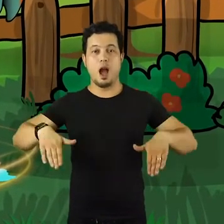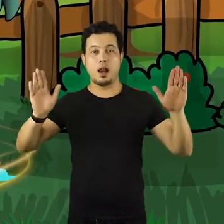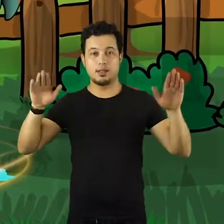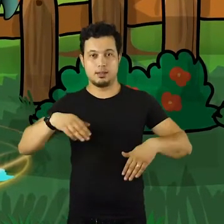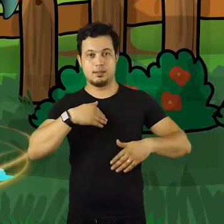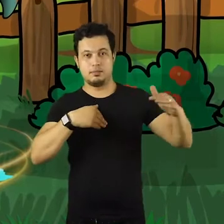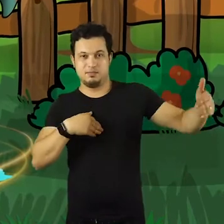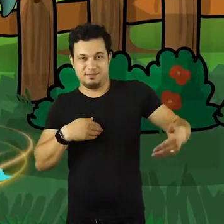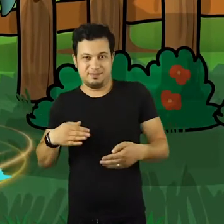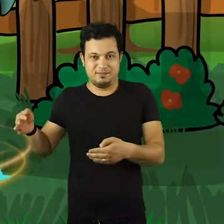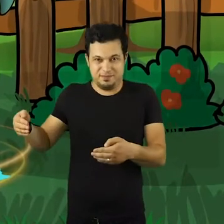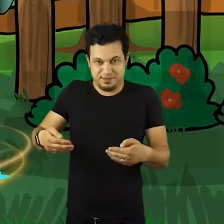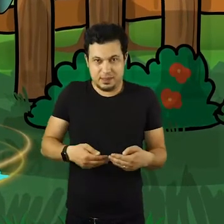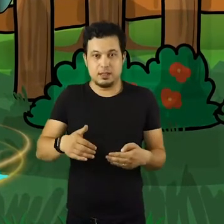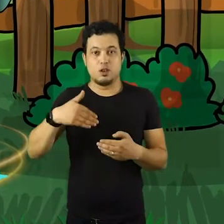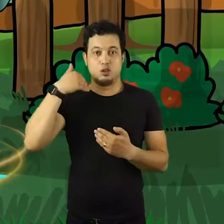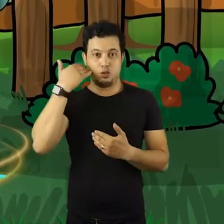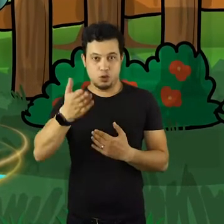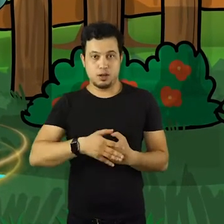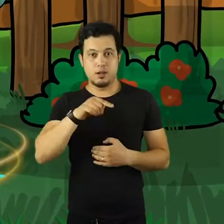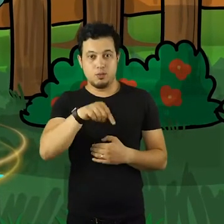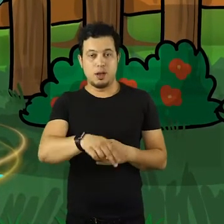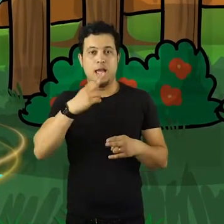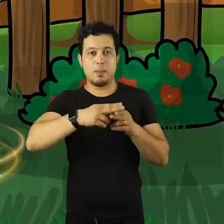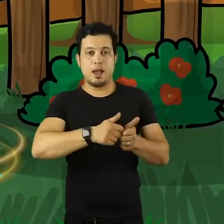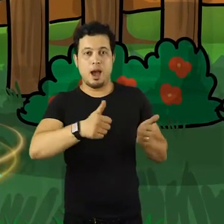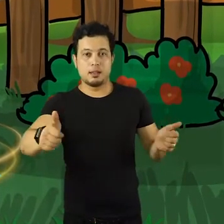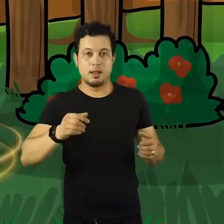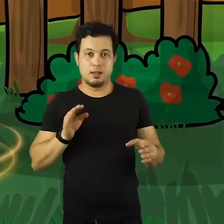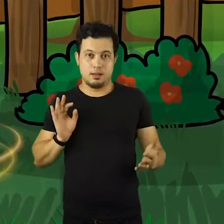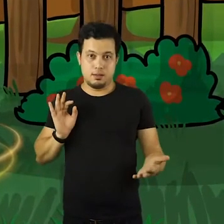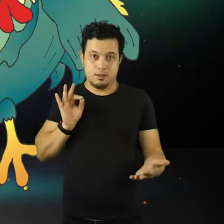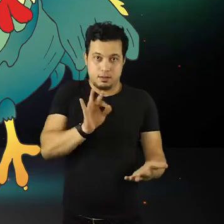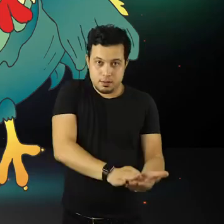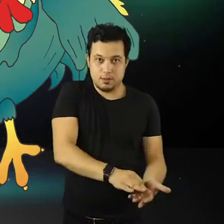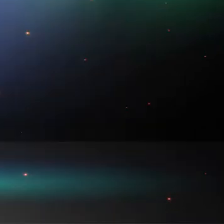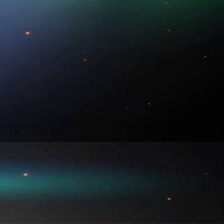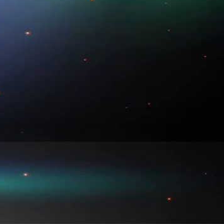aldı ve bir anda haritanın içine hop diye atladılar.